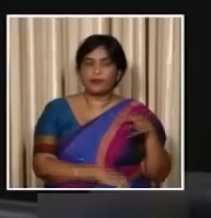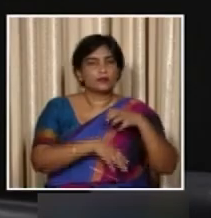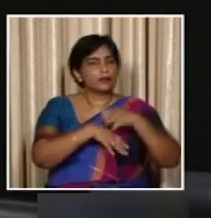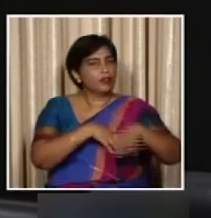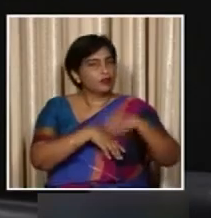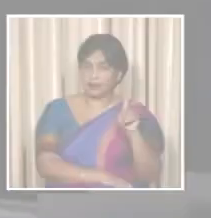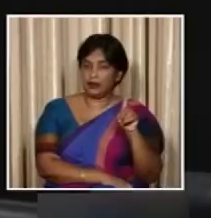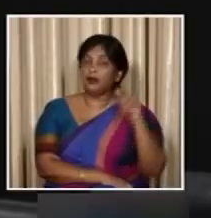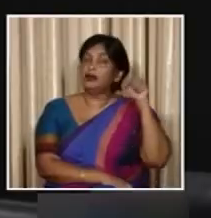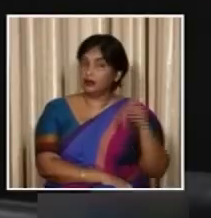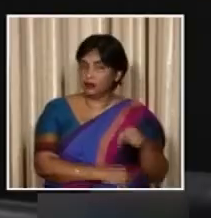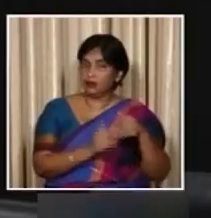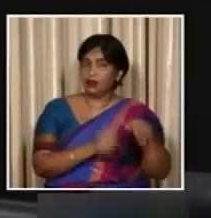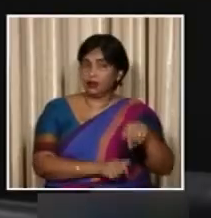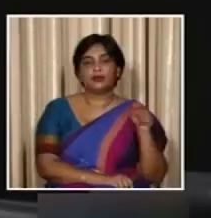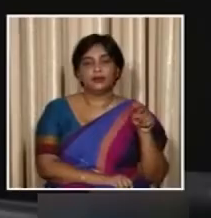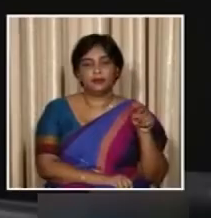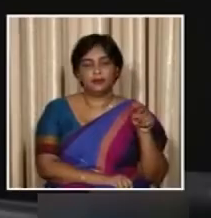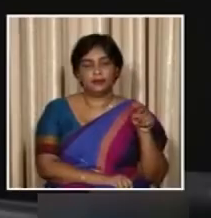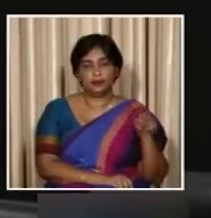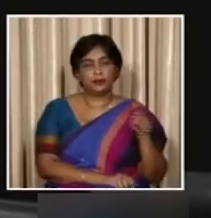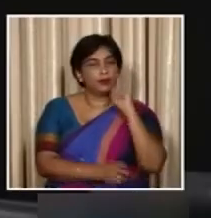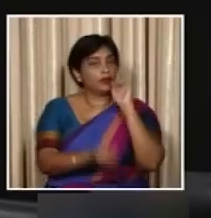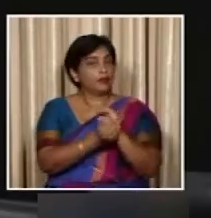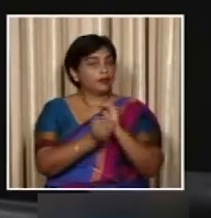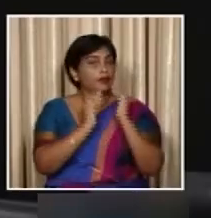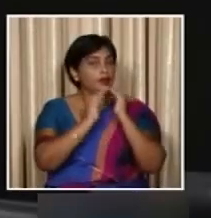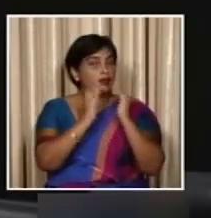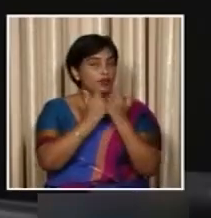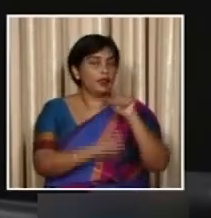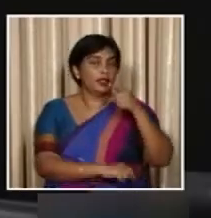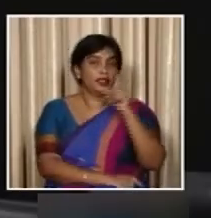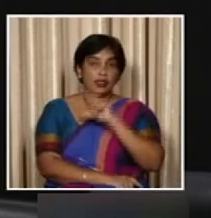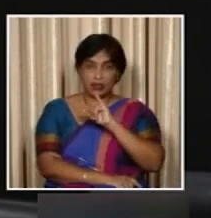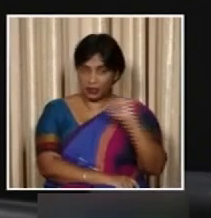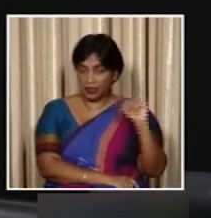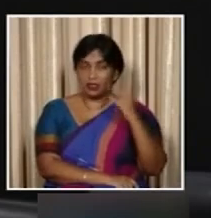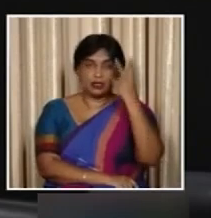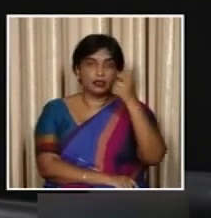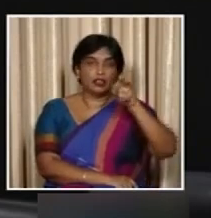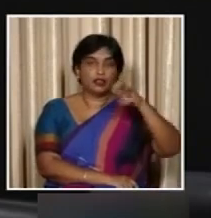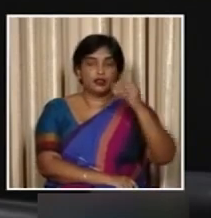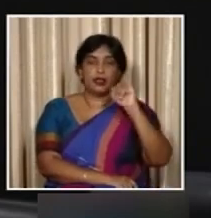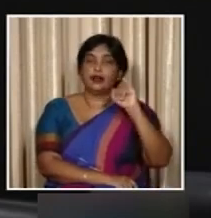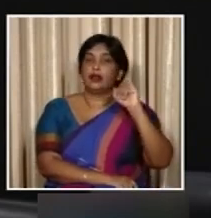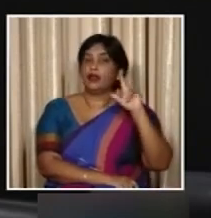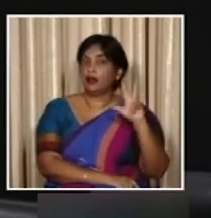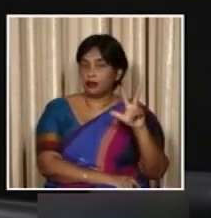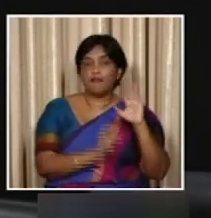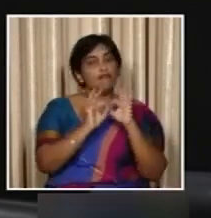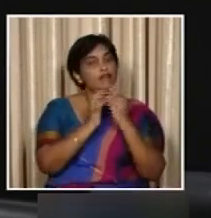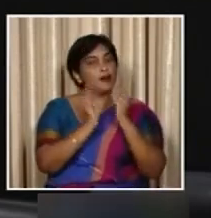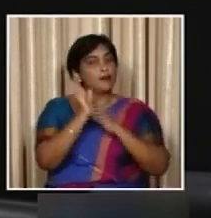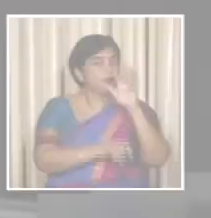ලැබීම් 41යි. අද උදෑසන වෙන විට සුරක්ෂිත මධ්‍යස්ථාන 116ක 2368ක් පවුල්වල